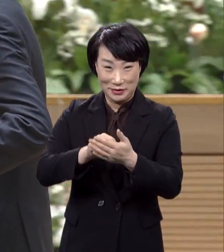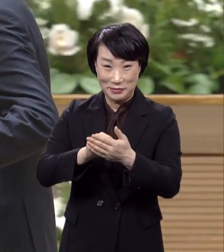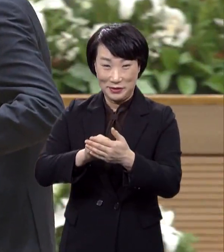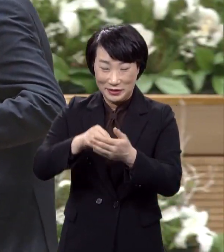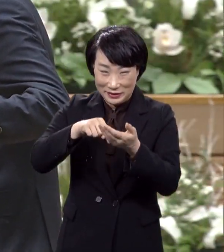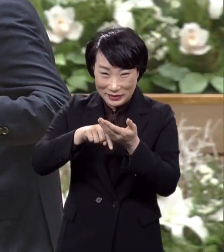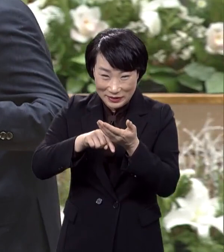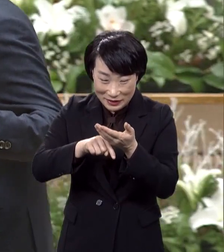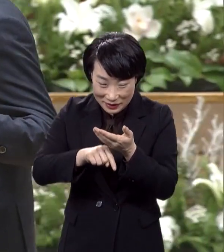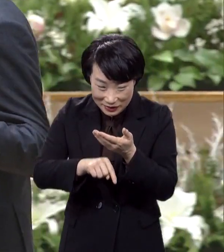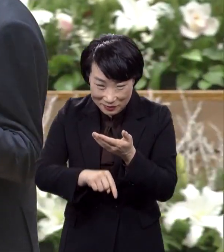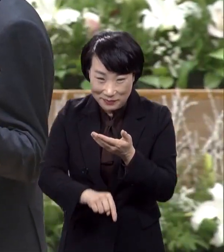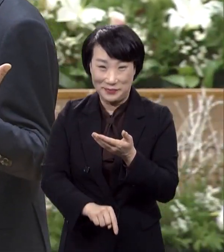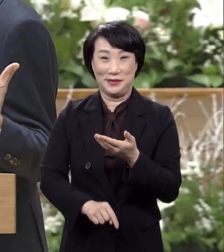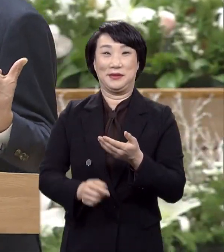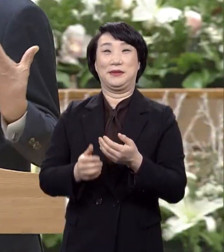마음속